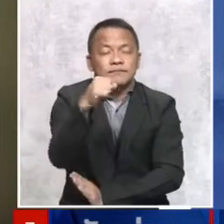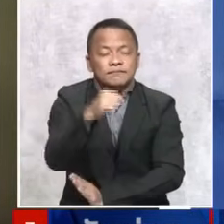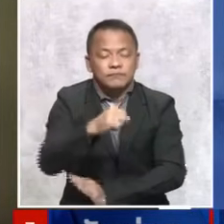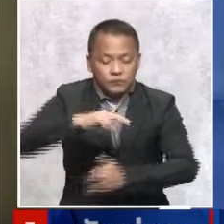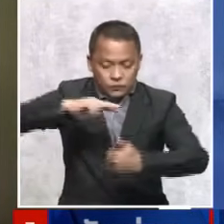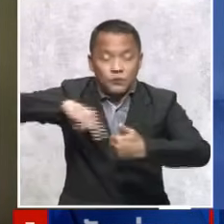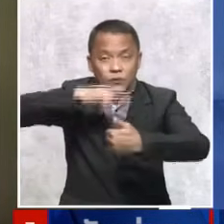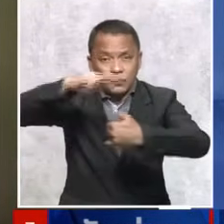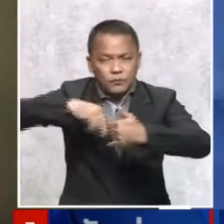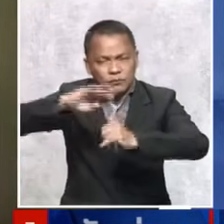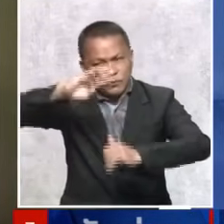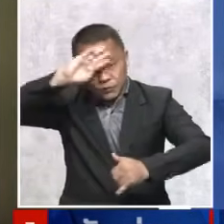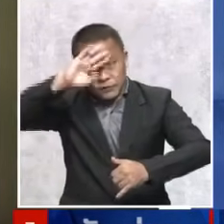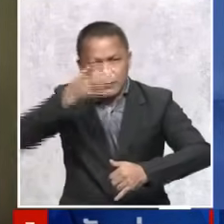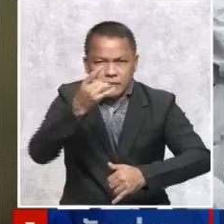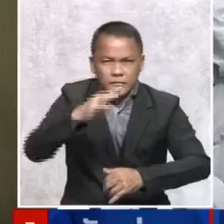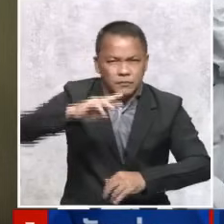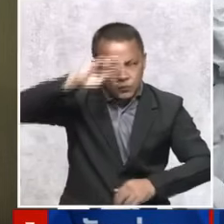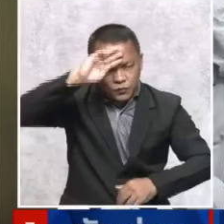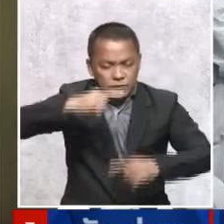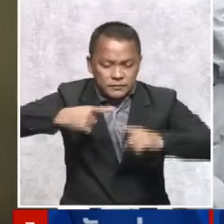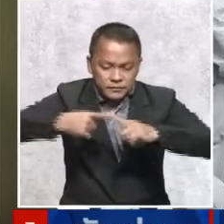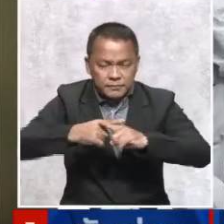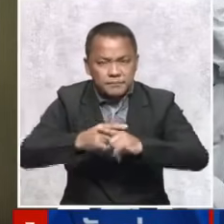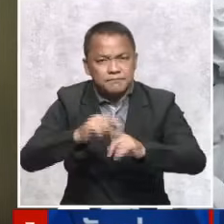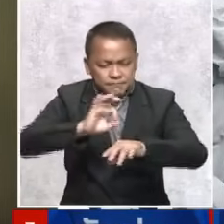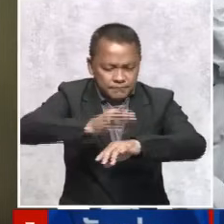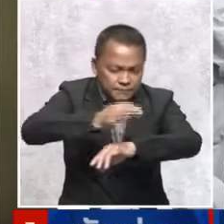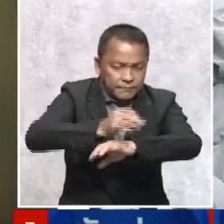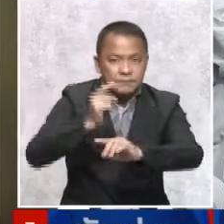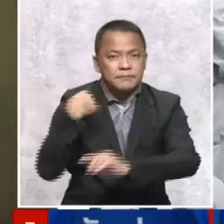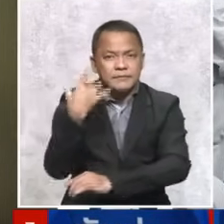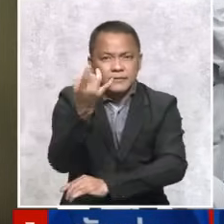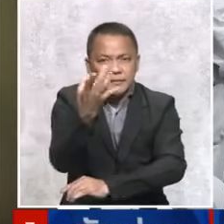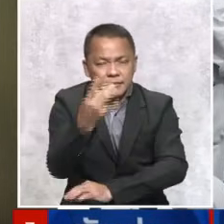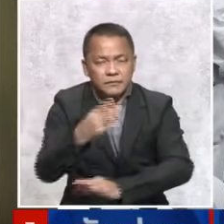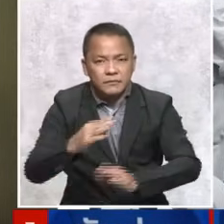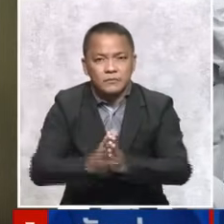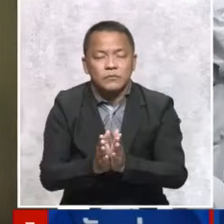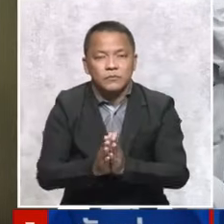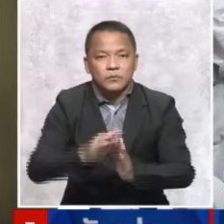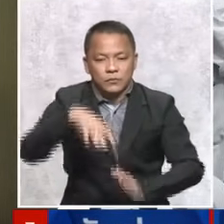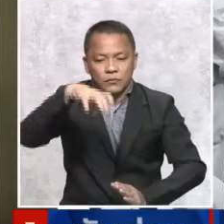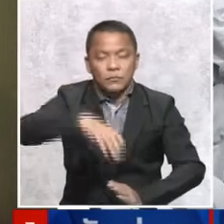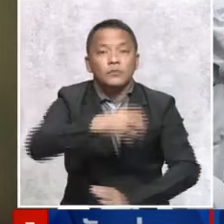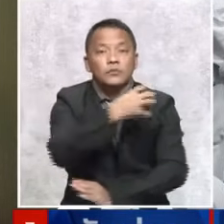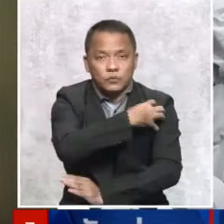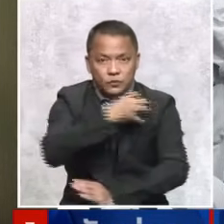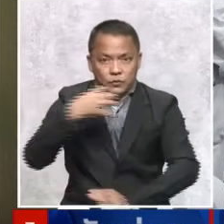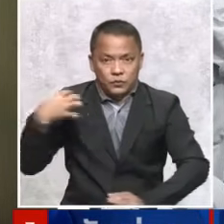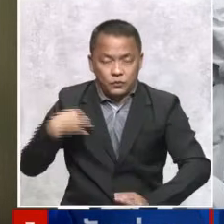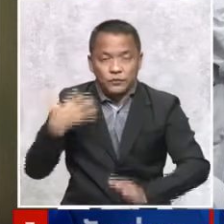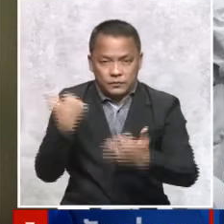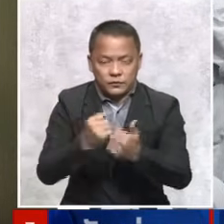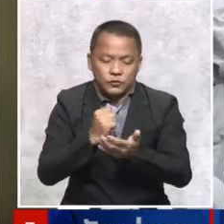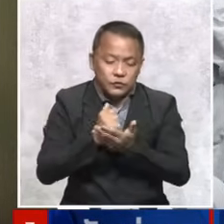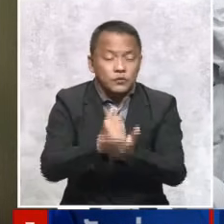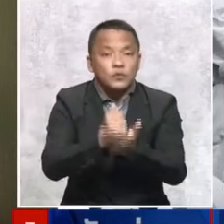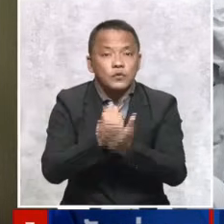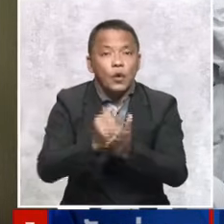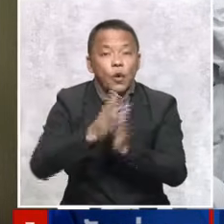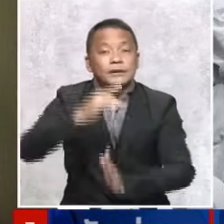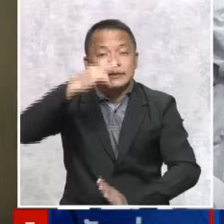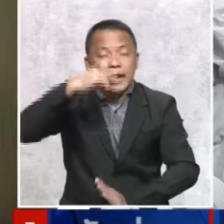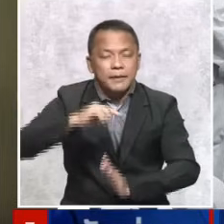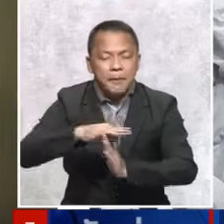ช็คกันก่อนว่าป่วยอะไรไหมเจ็บป่วยตรงไหนมีบาดแผลหรือเปล่าเจ้าหน้าที่ของสถานเอกอัครราชทูตตอนนี้ให้ความช่วยเหลือในเรื่อง